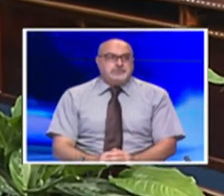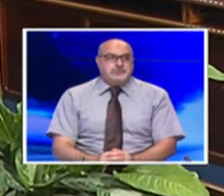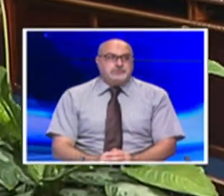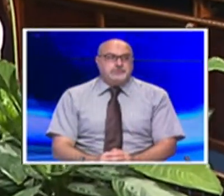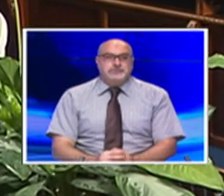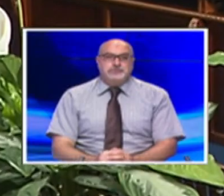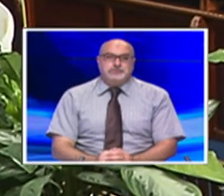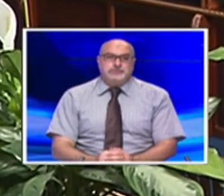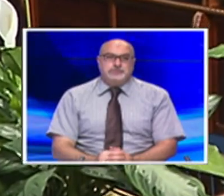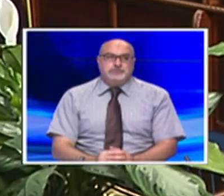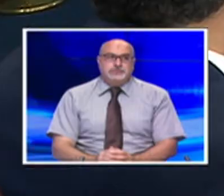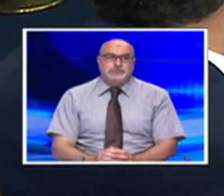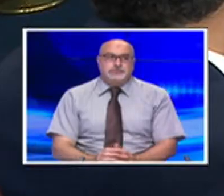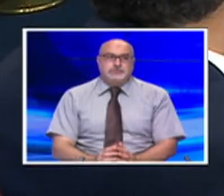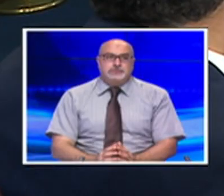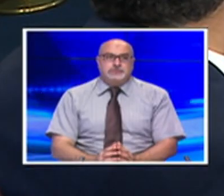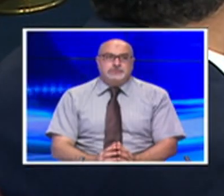الأمنية.